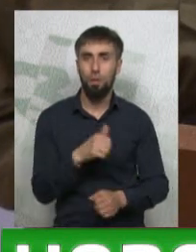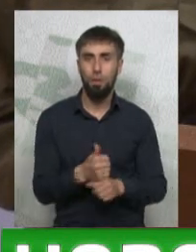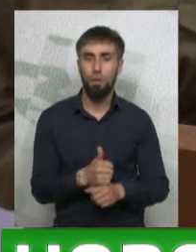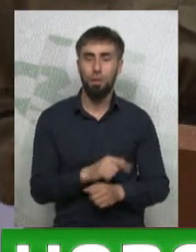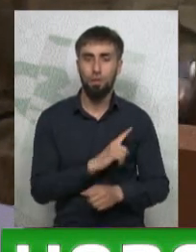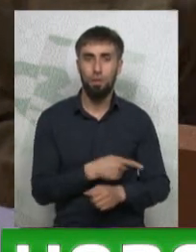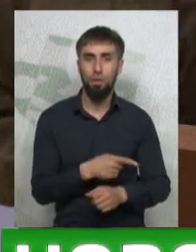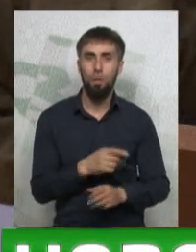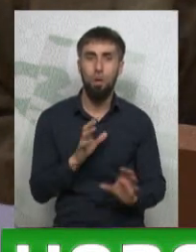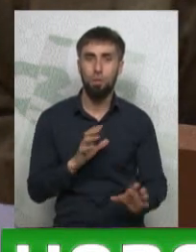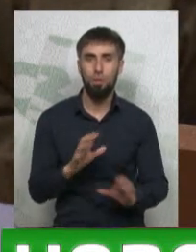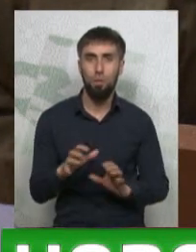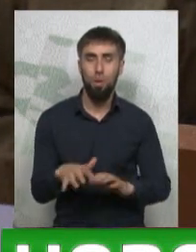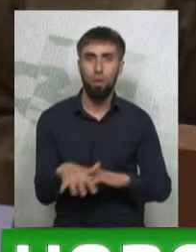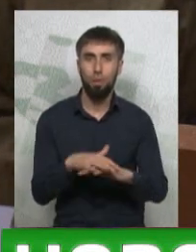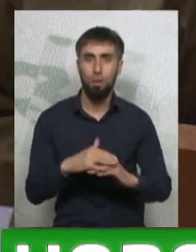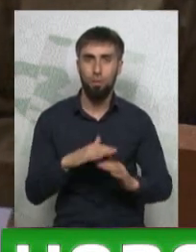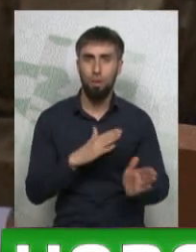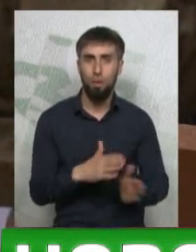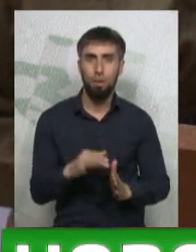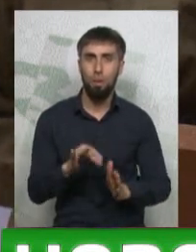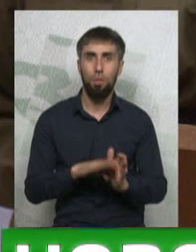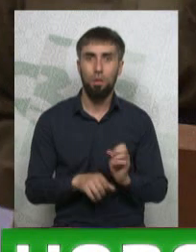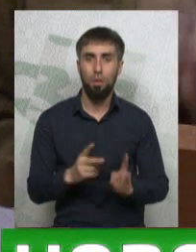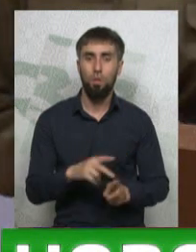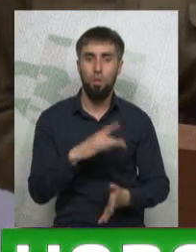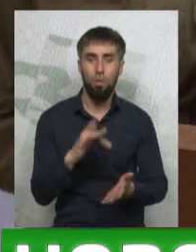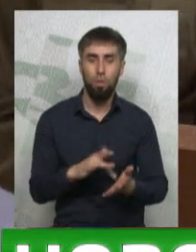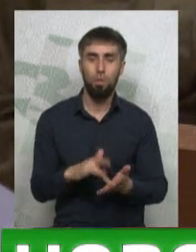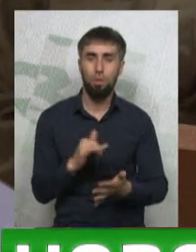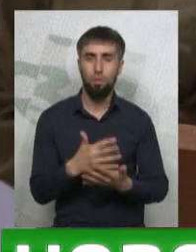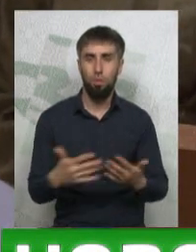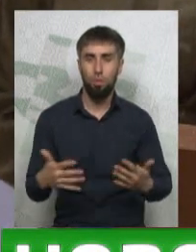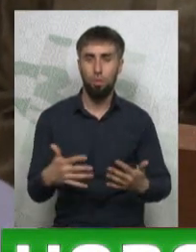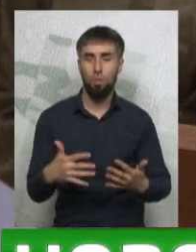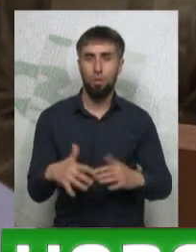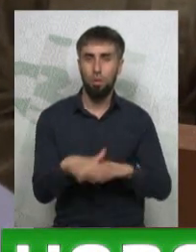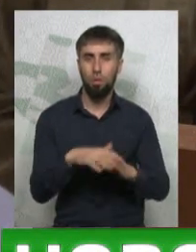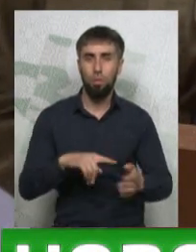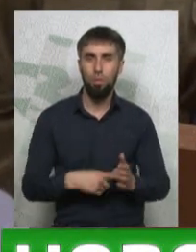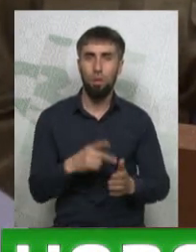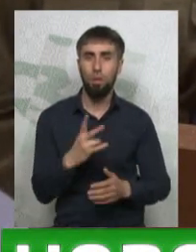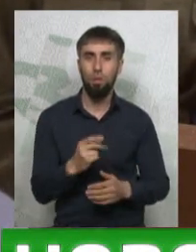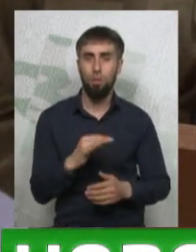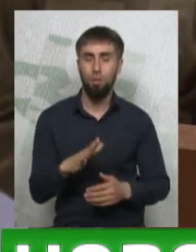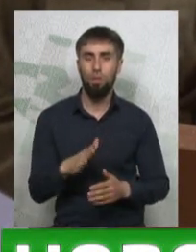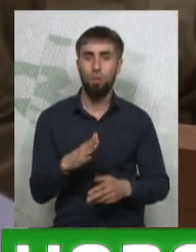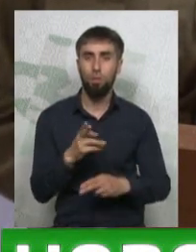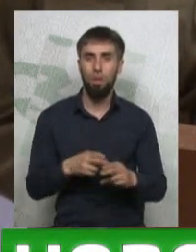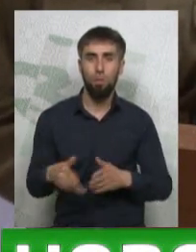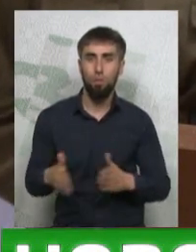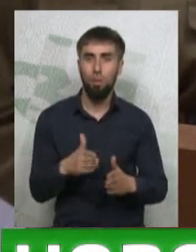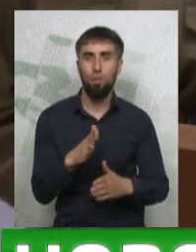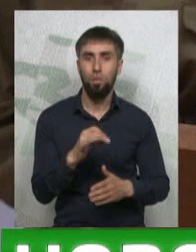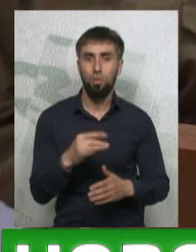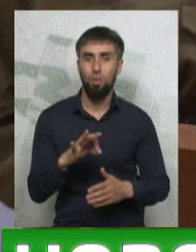силой, обеспечивающей общественный порядок и безопасность в городах и других населенных пунктах на объектах железнодорожного,